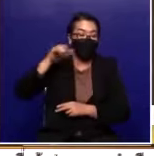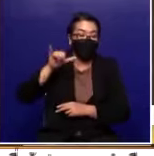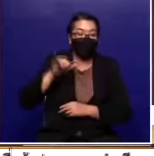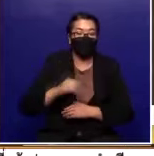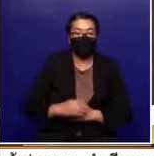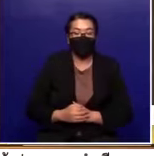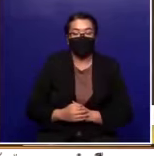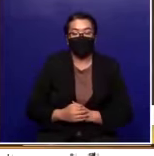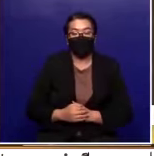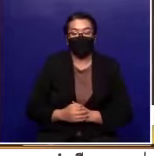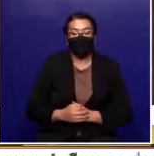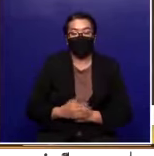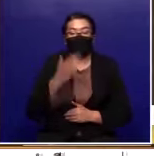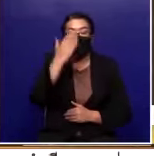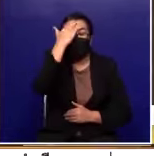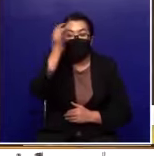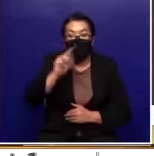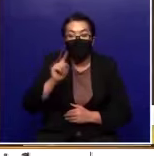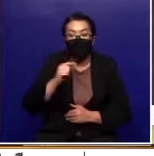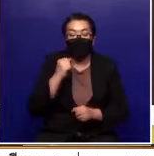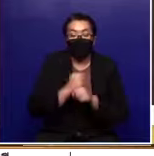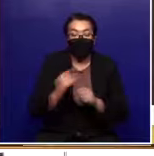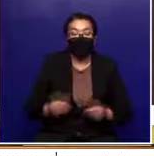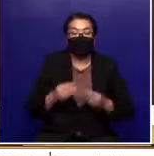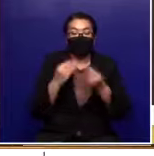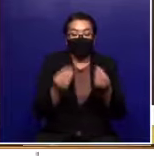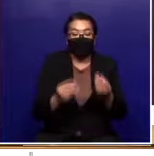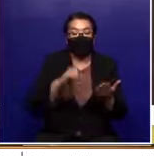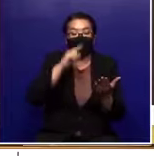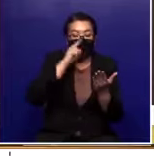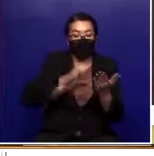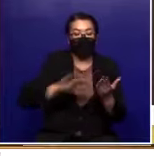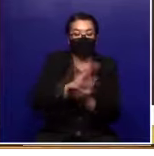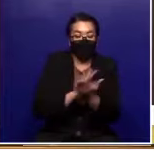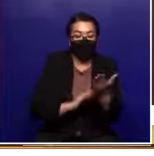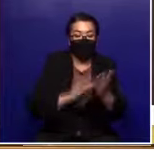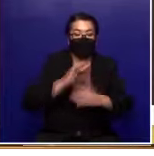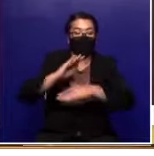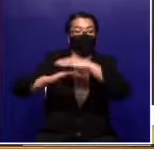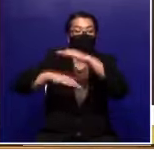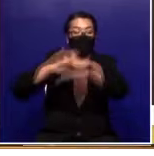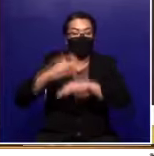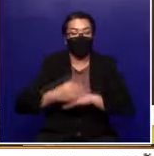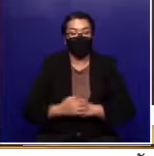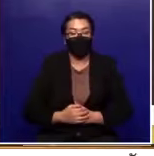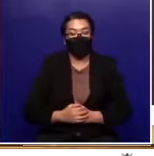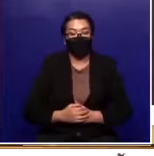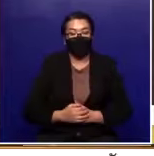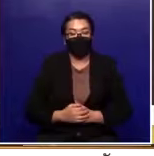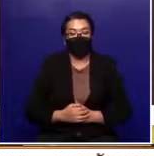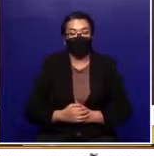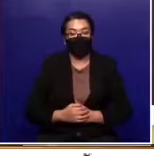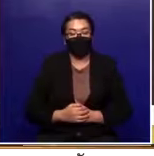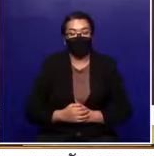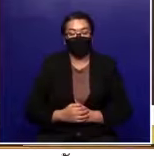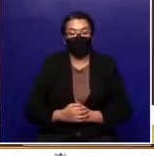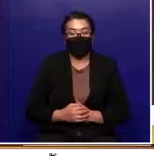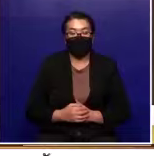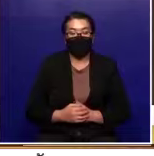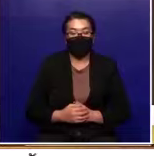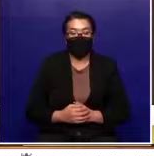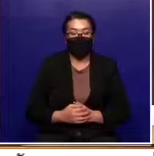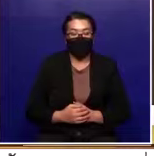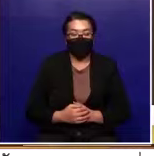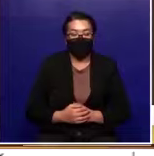ในฐานะวีรบุรุษของชาติที่ทำให้ประเทศชาติเจริญรุ่งเรืองนรชาติติวางวายมาล